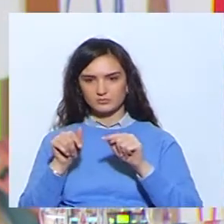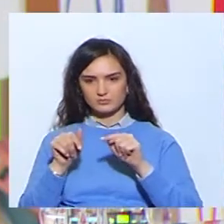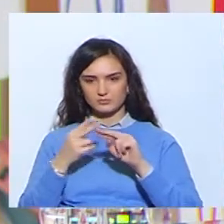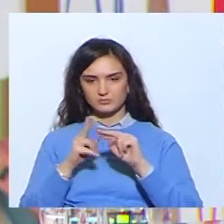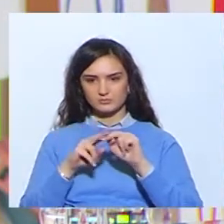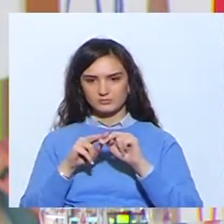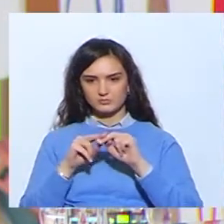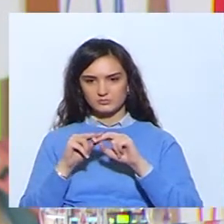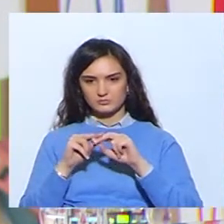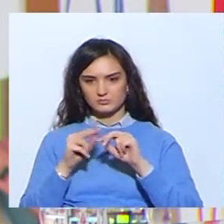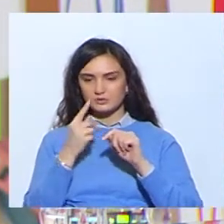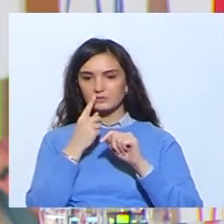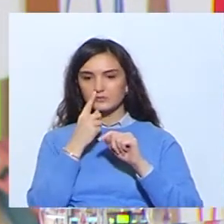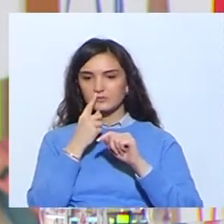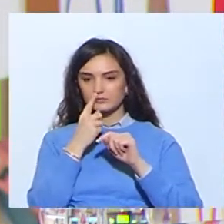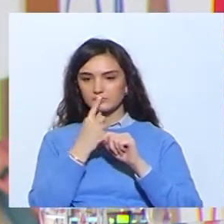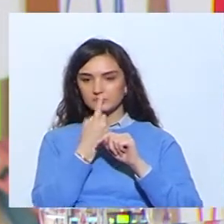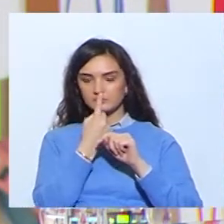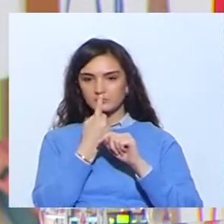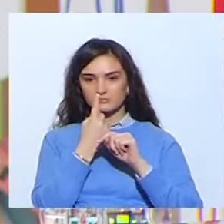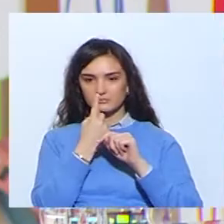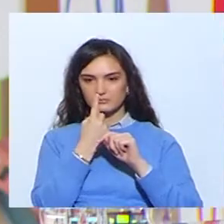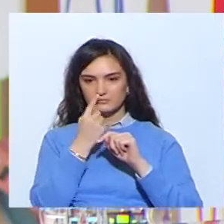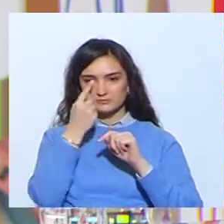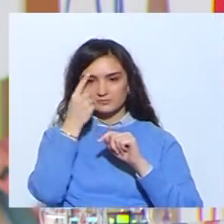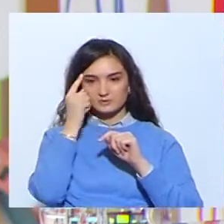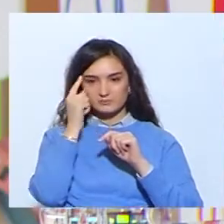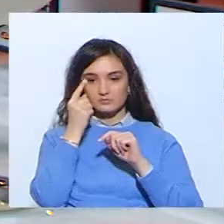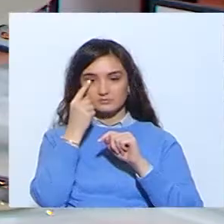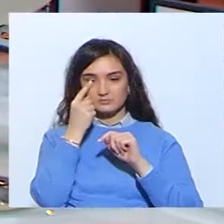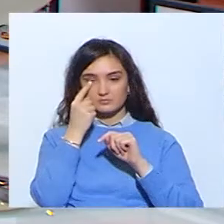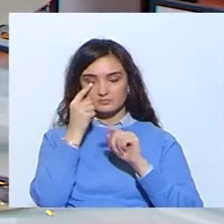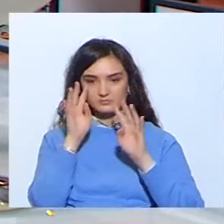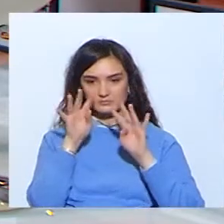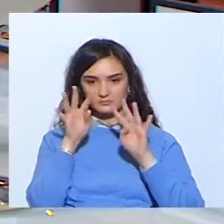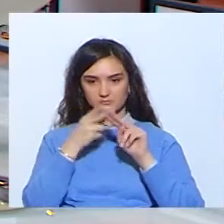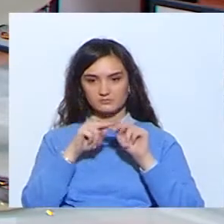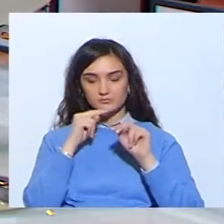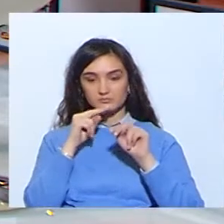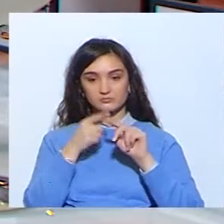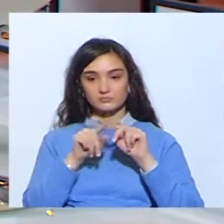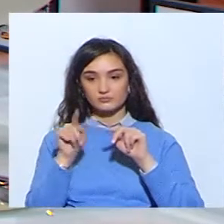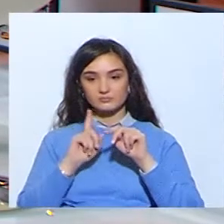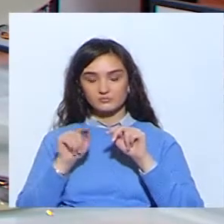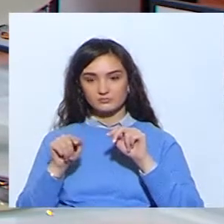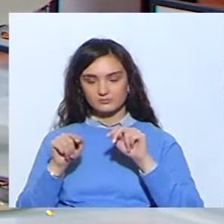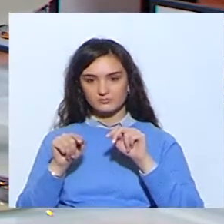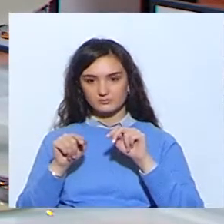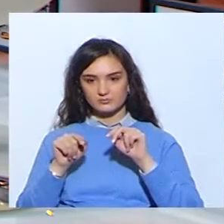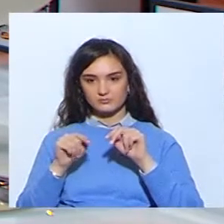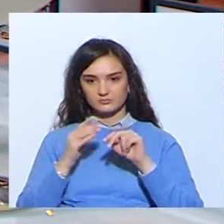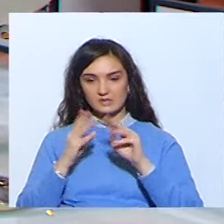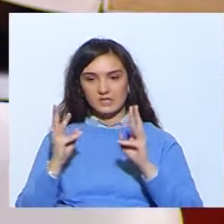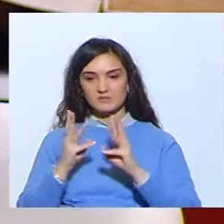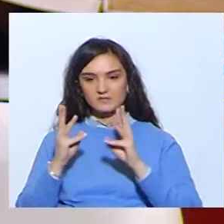სწორედ ამიტომოს? ანუ ცხვირის შესასვლელთან ბუსუსებს, წარბებს და წამწამებს. ეს იმას ნიშნავს, რომ საჰაერო გზები დიდი ალბათობით